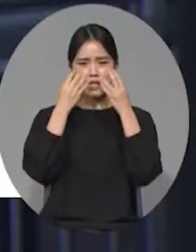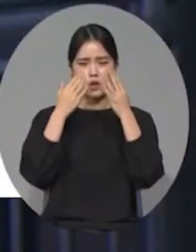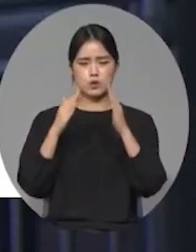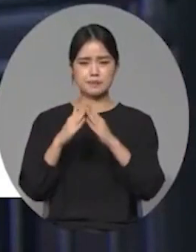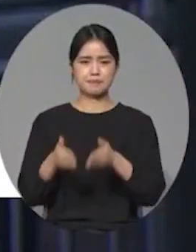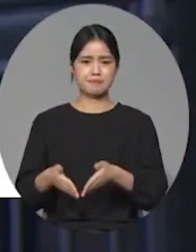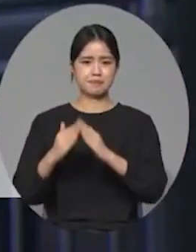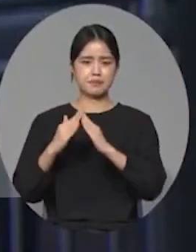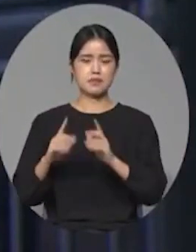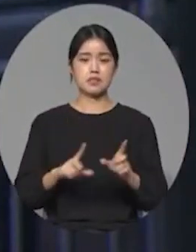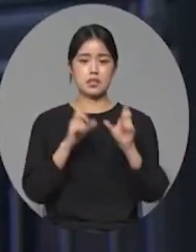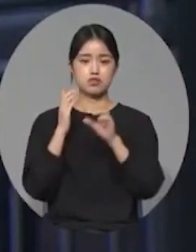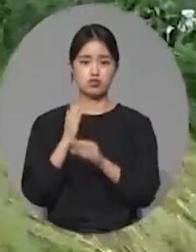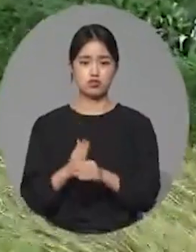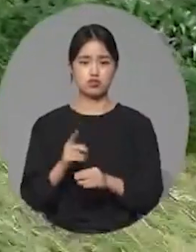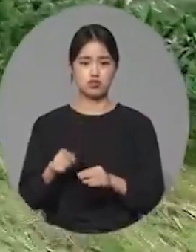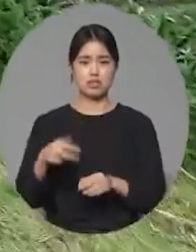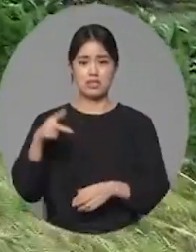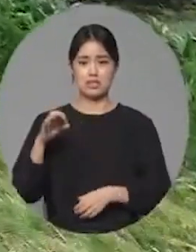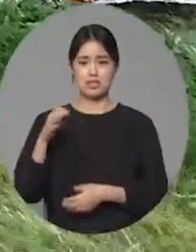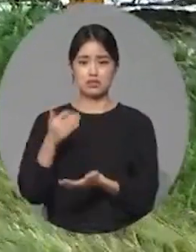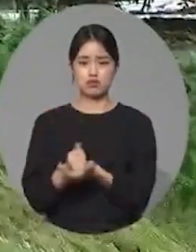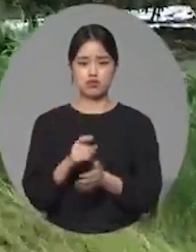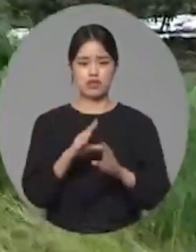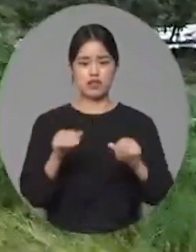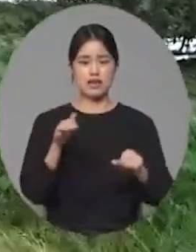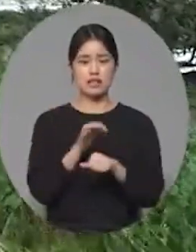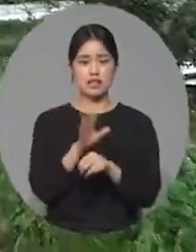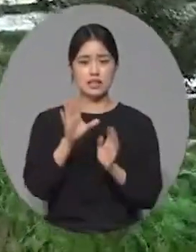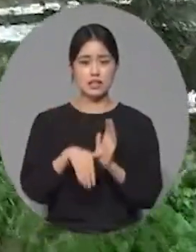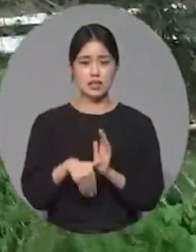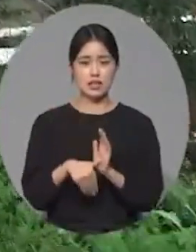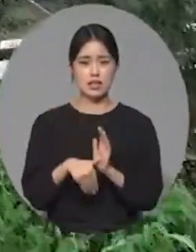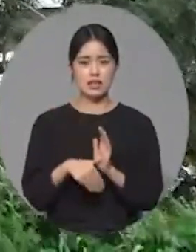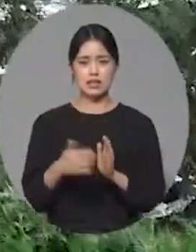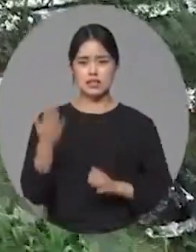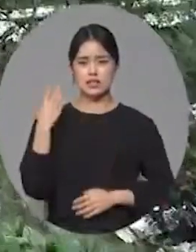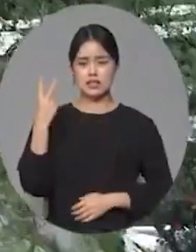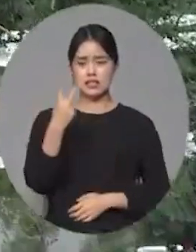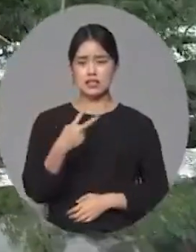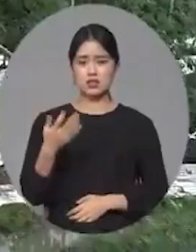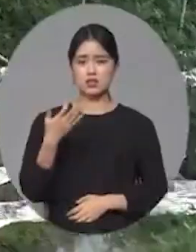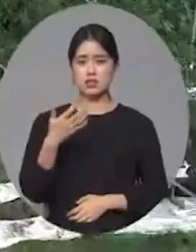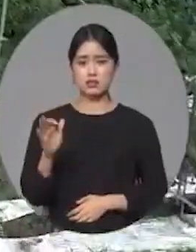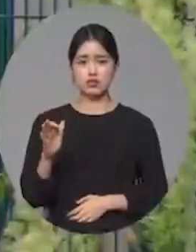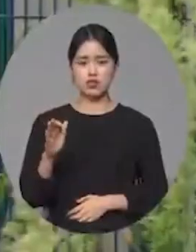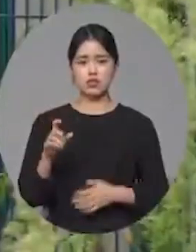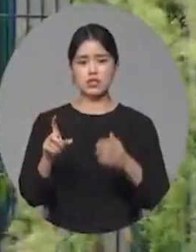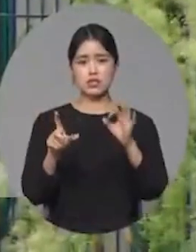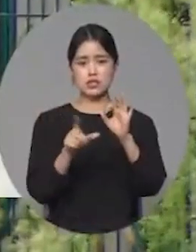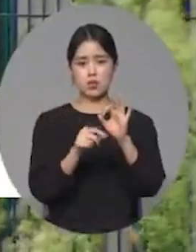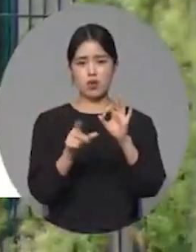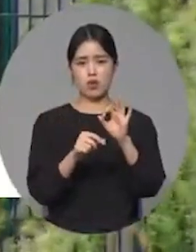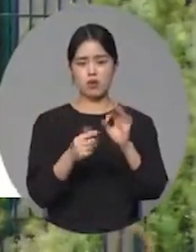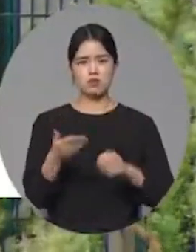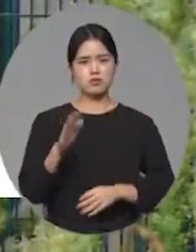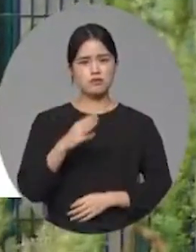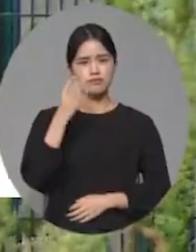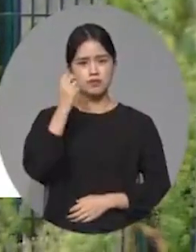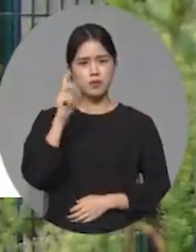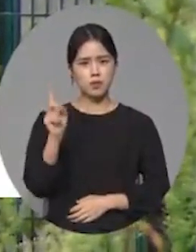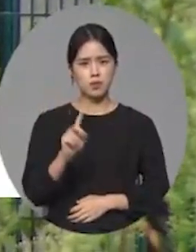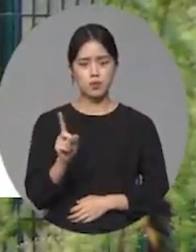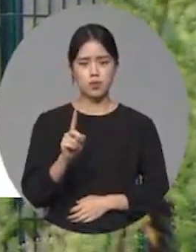있습니다. 장군수가 이 땅을 사들인 시점은 지난 2019년 10월. 그런데